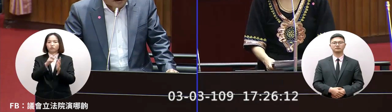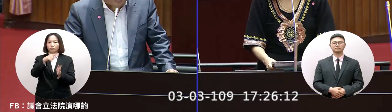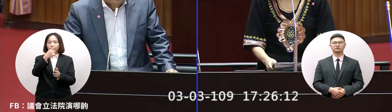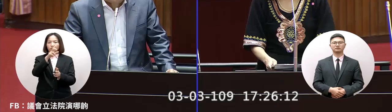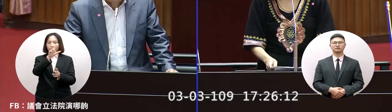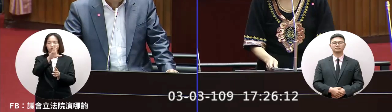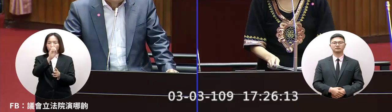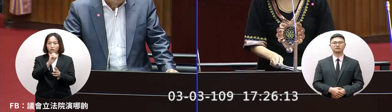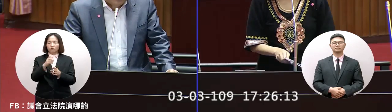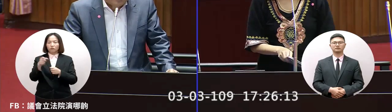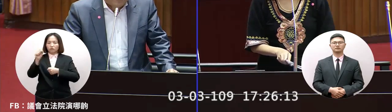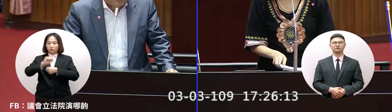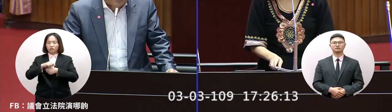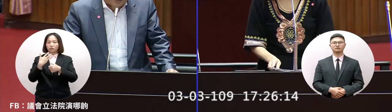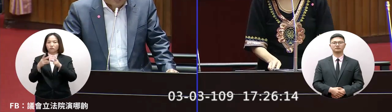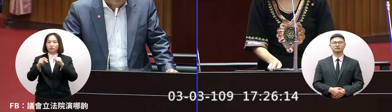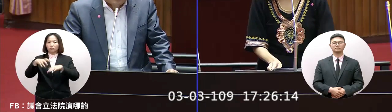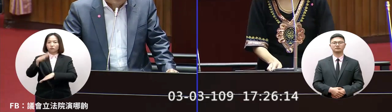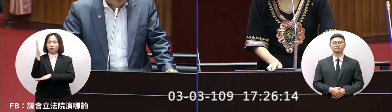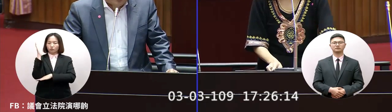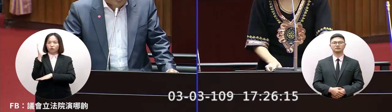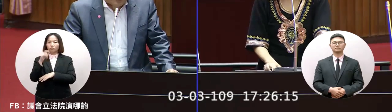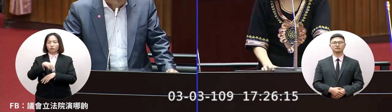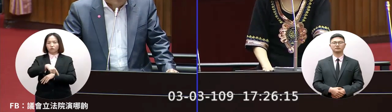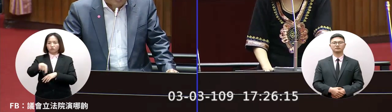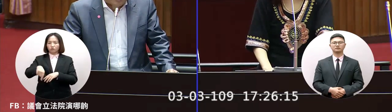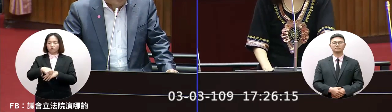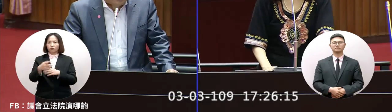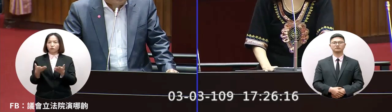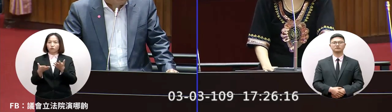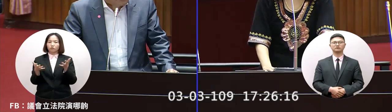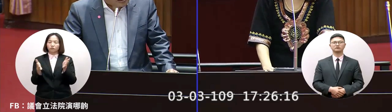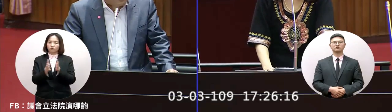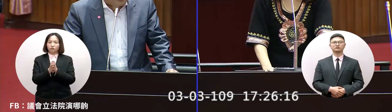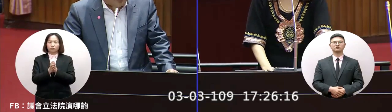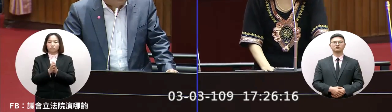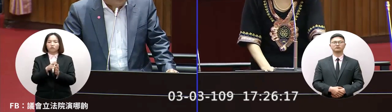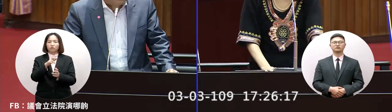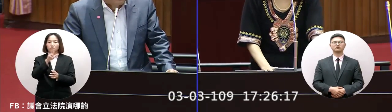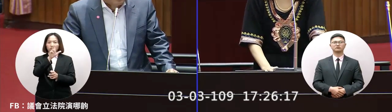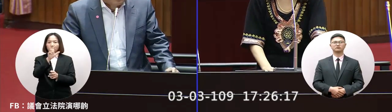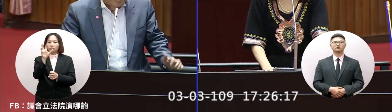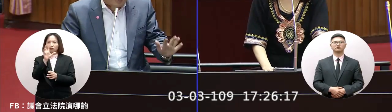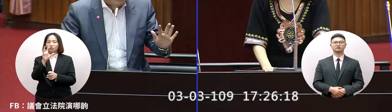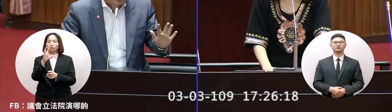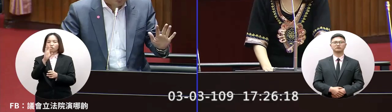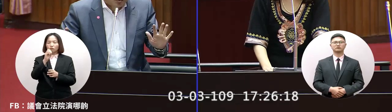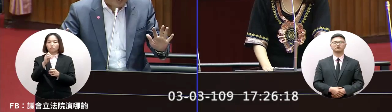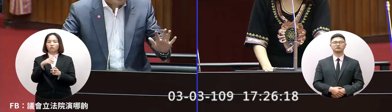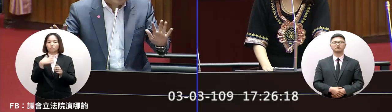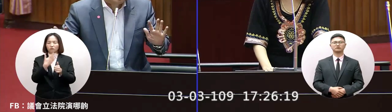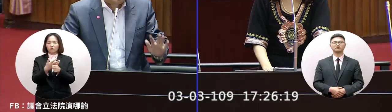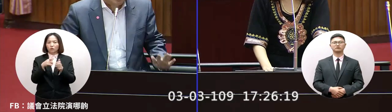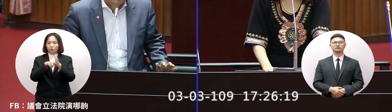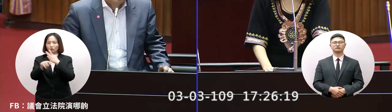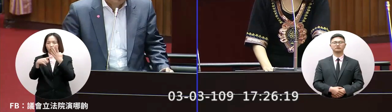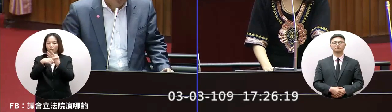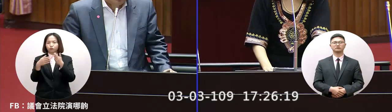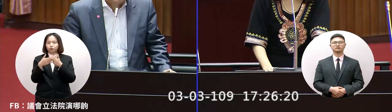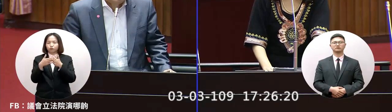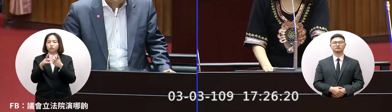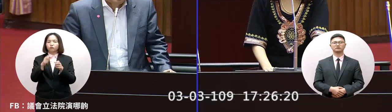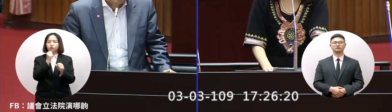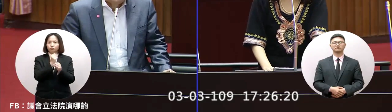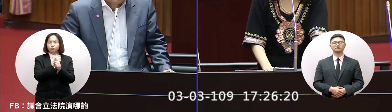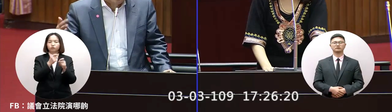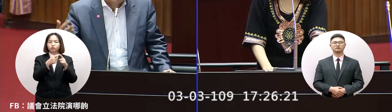170万片，加上给地方政府大概也是有大概70-80万片，这可以满足专业的需要、工